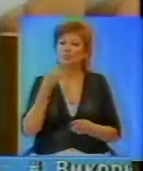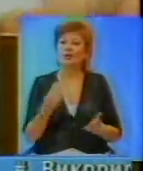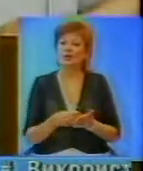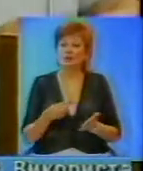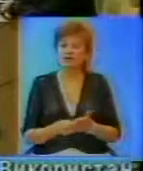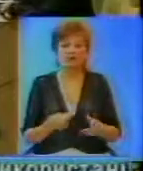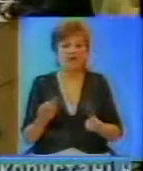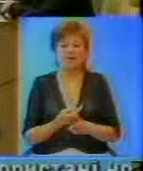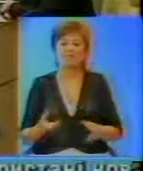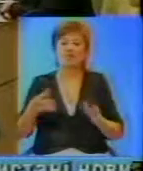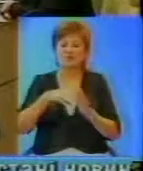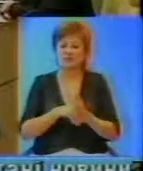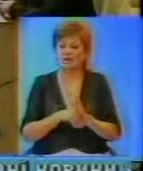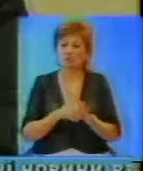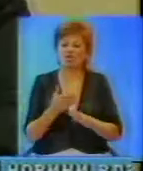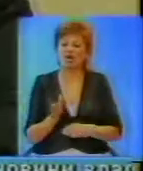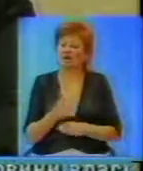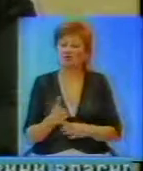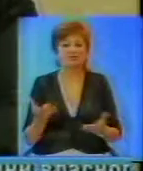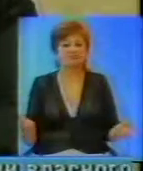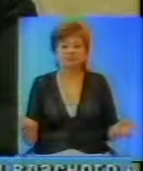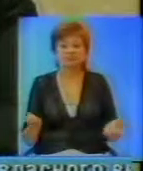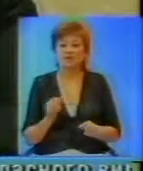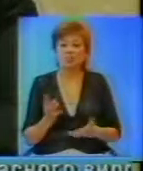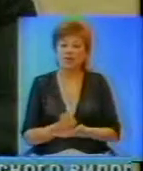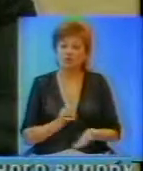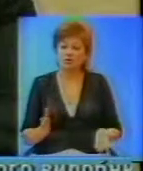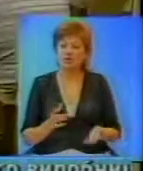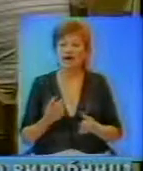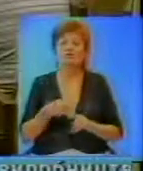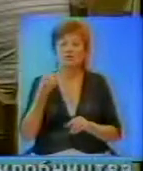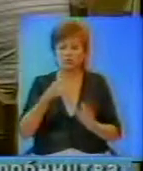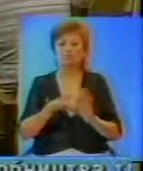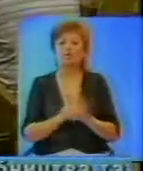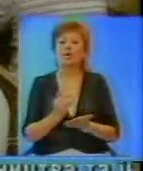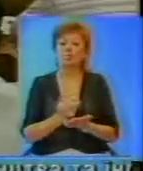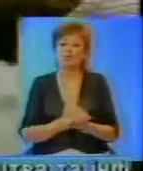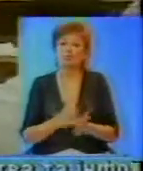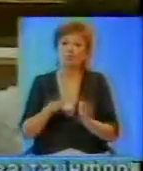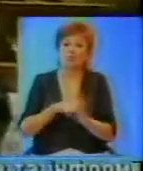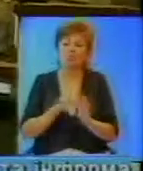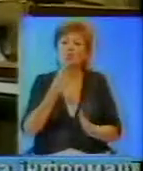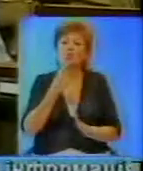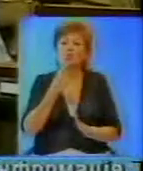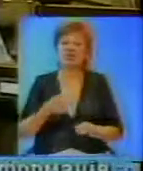без залучення кредитування не обійтися. Нині в уряді розробляють відповідну програму, котру впроваджуватимуть у пілотних регіонах.